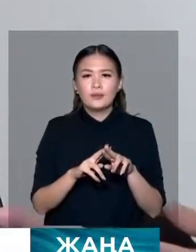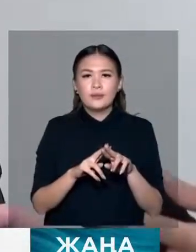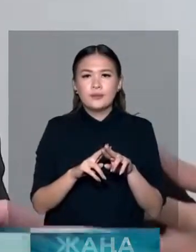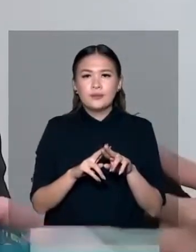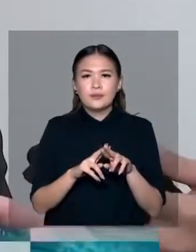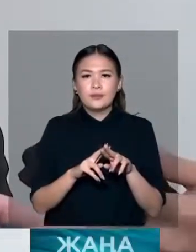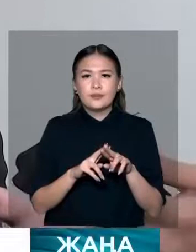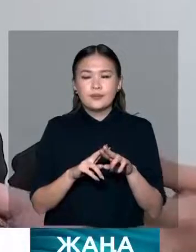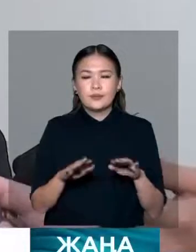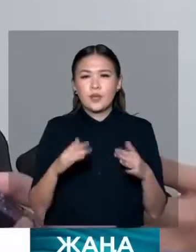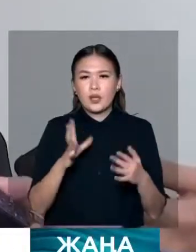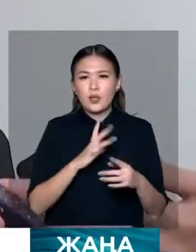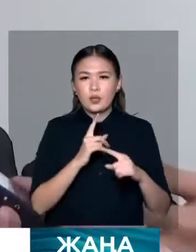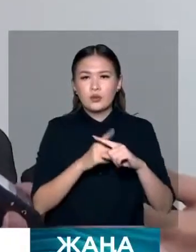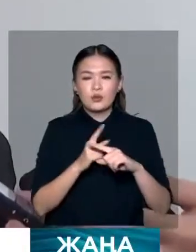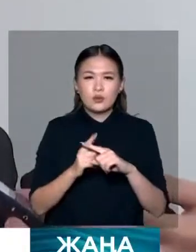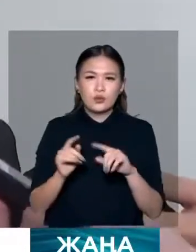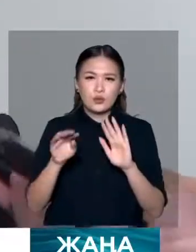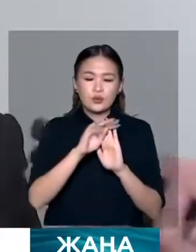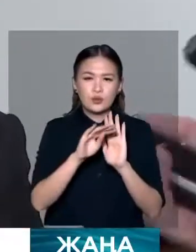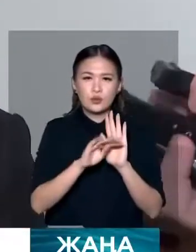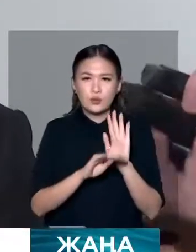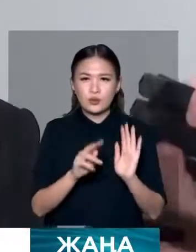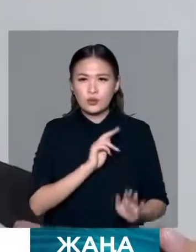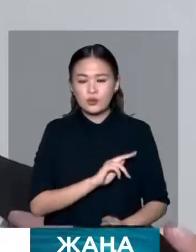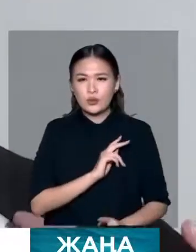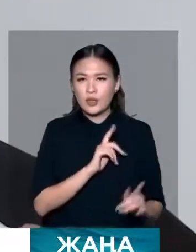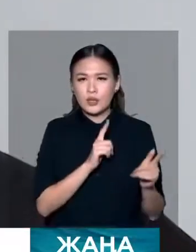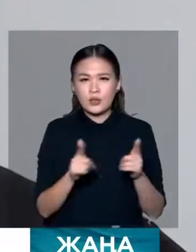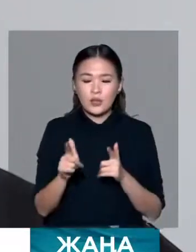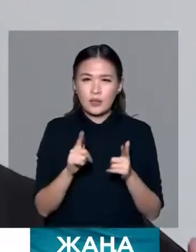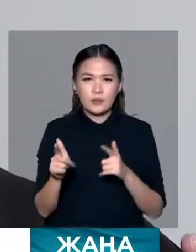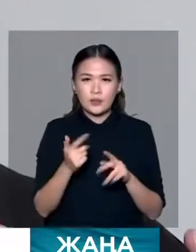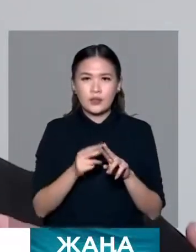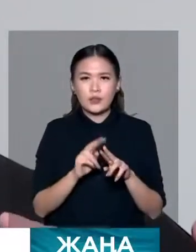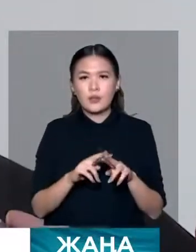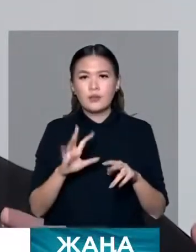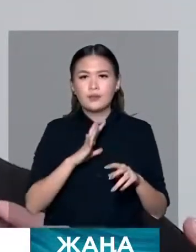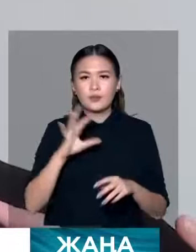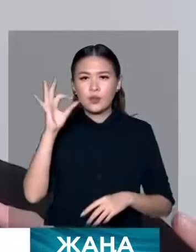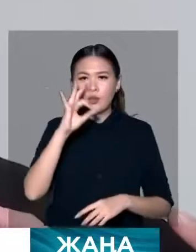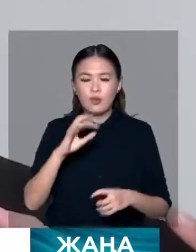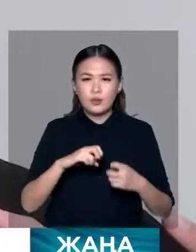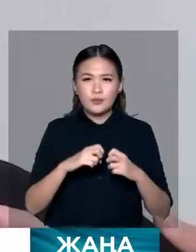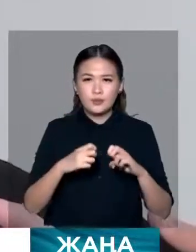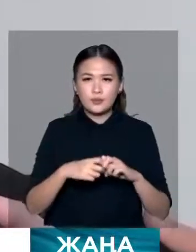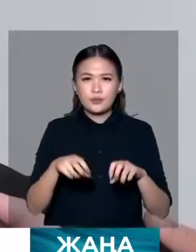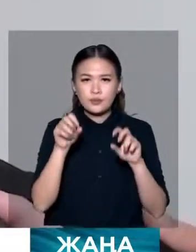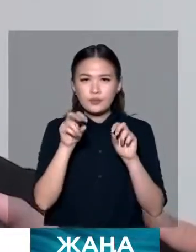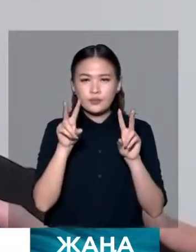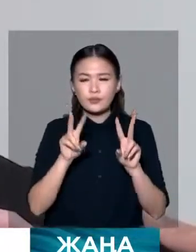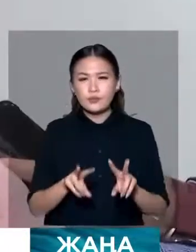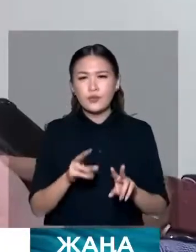бұған қосымша жобалық жұмыстарды әзірлейміз. Ең бірінші мәселе бұны енді қауіпсіздік қамтамасыз